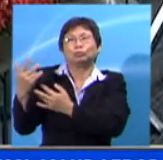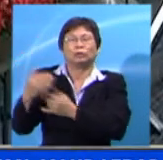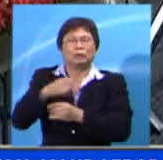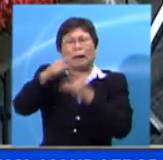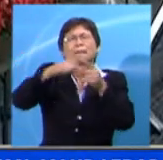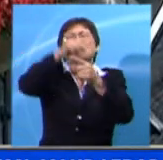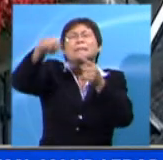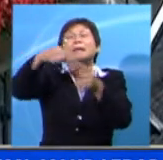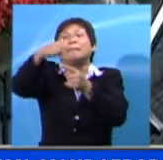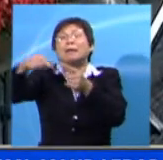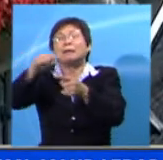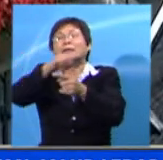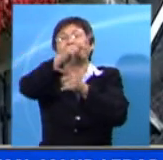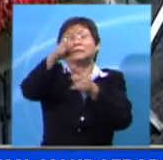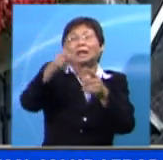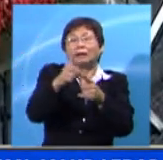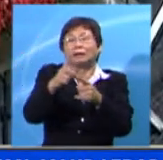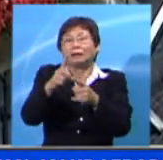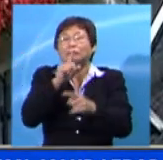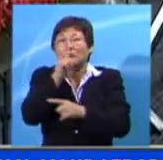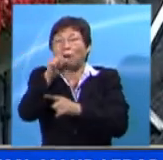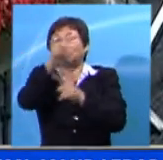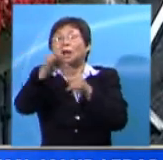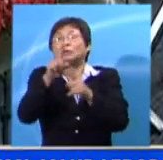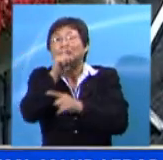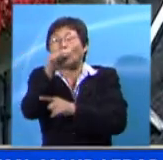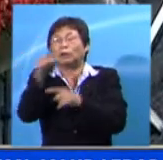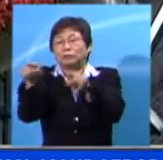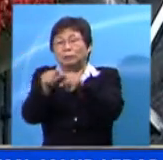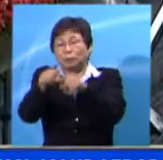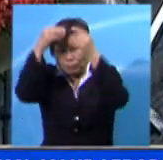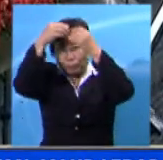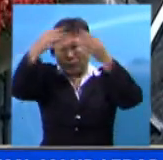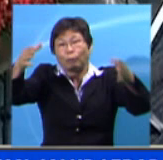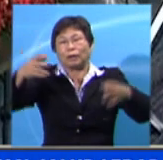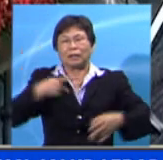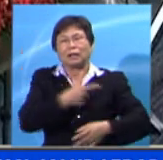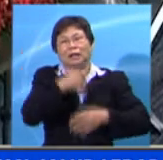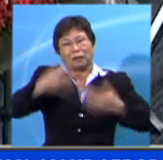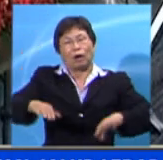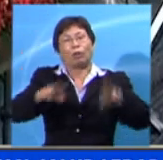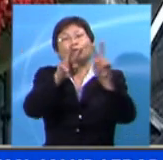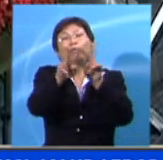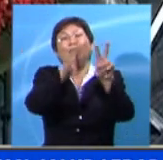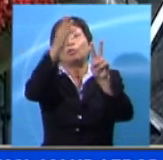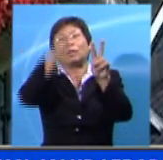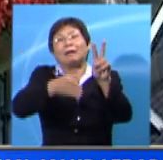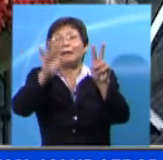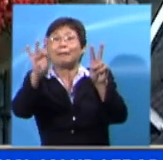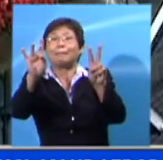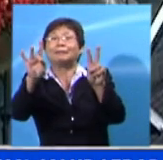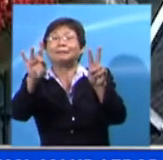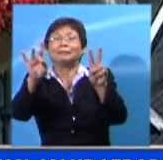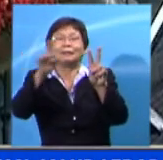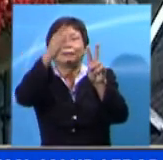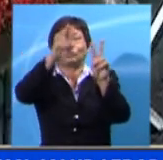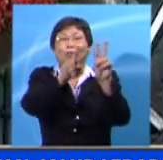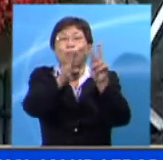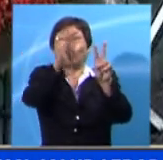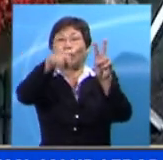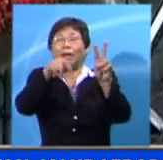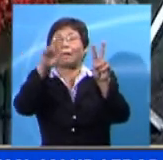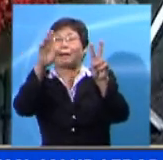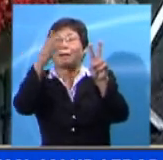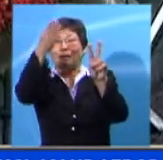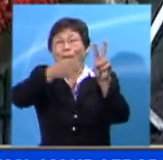Bilakah Tarikh yang sebenarnya seperti yang telah pun diumumkan kita tahu pada 22 akan tiba